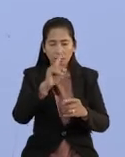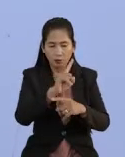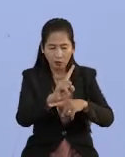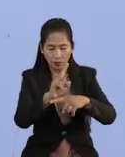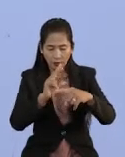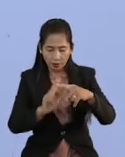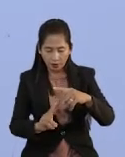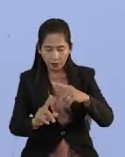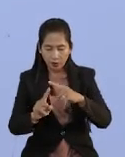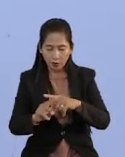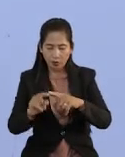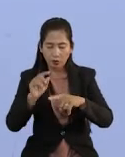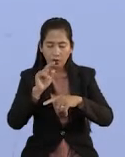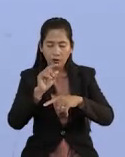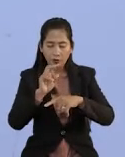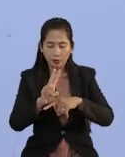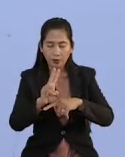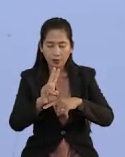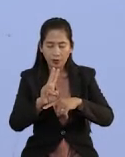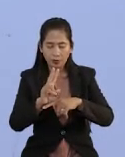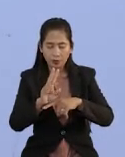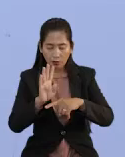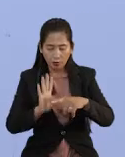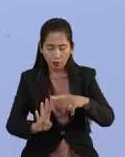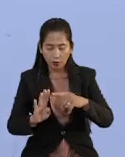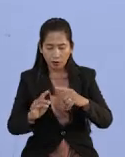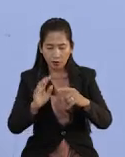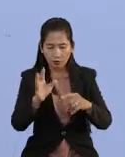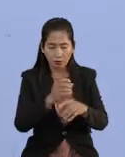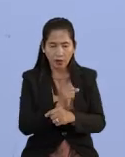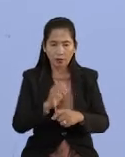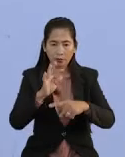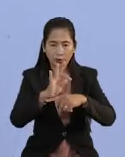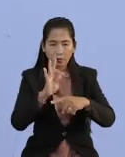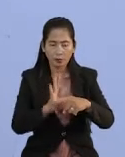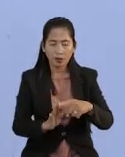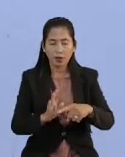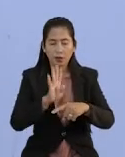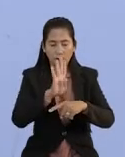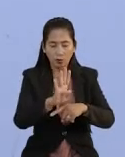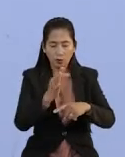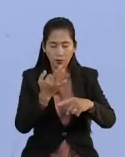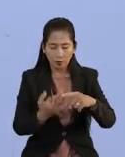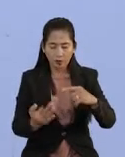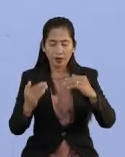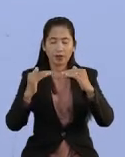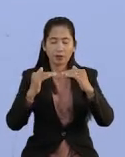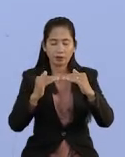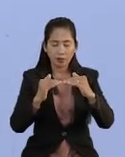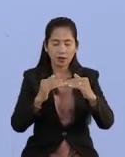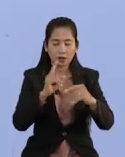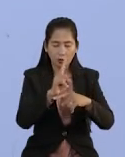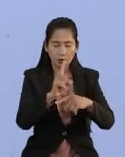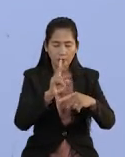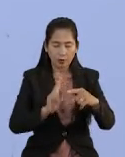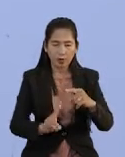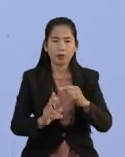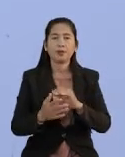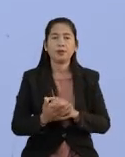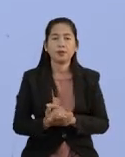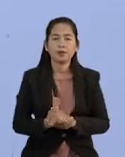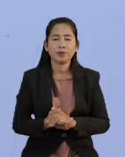phía phí mà con nâng chụp nguồn buồn ní. Con nâng bàn phía phía buồn phía pram bầy để mà ơi mùi phía